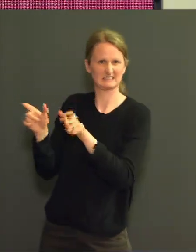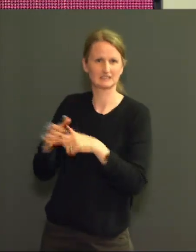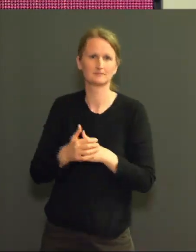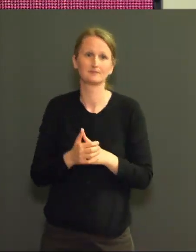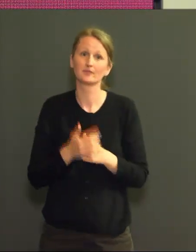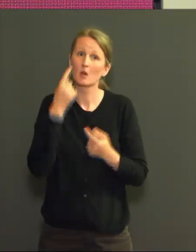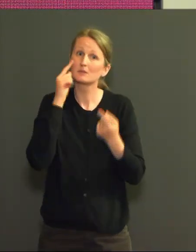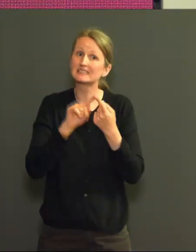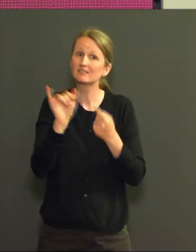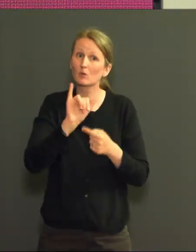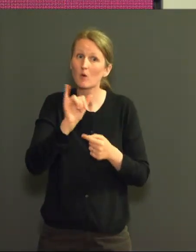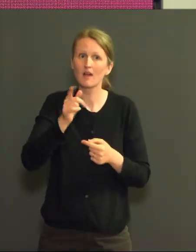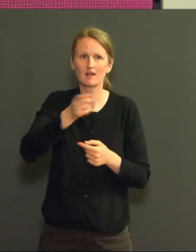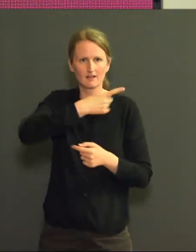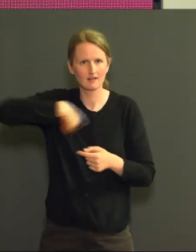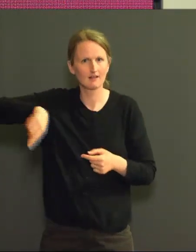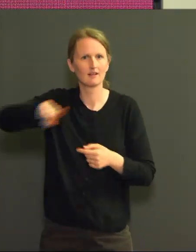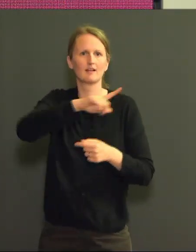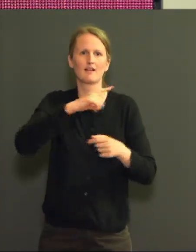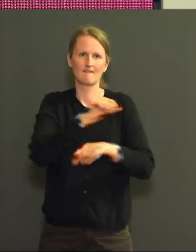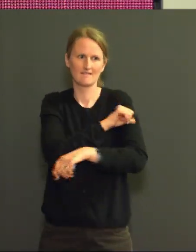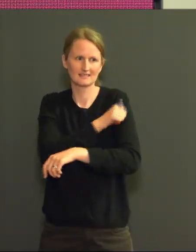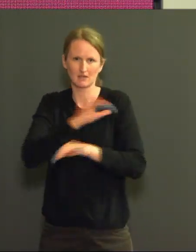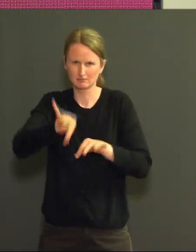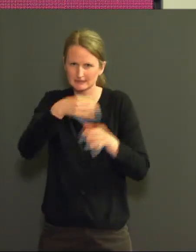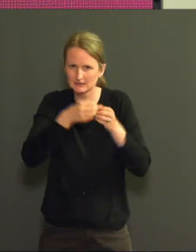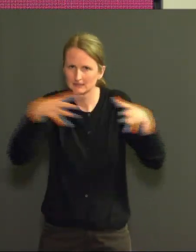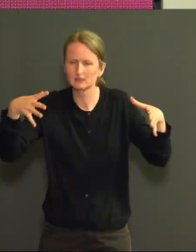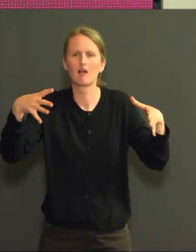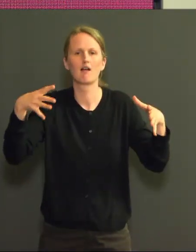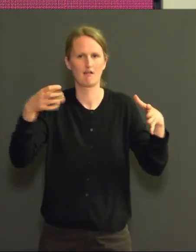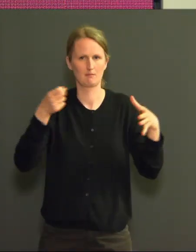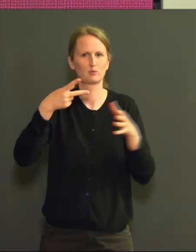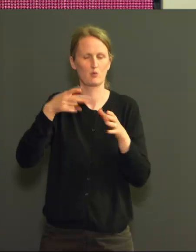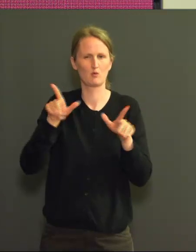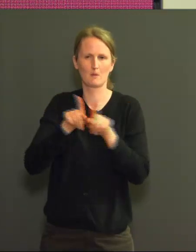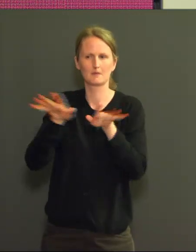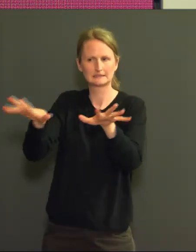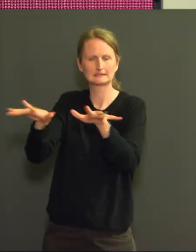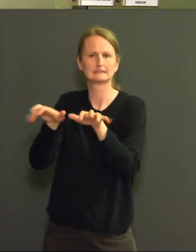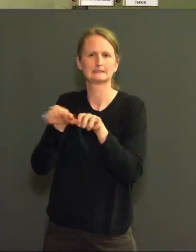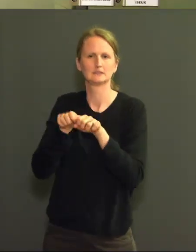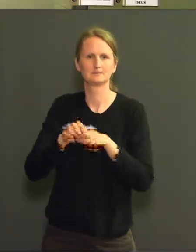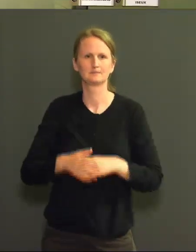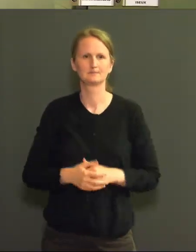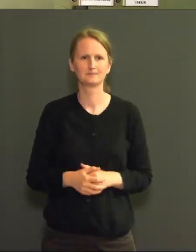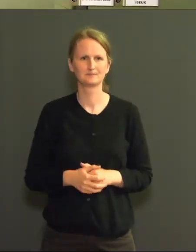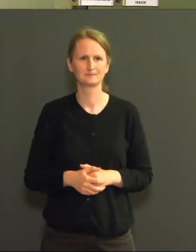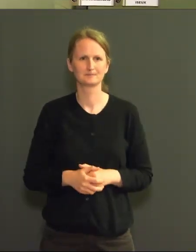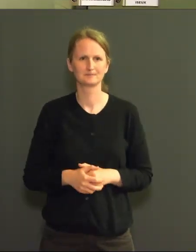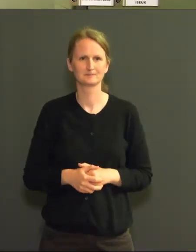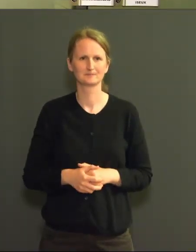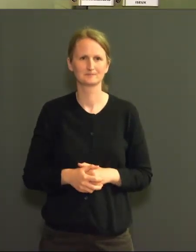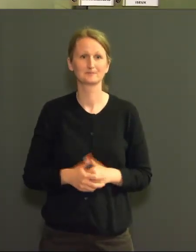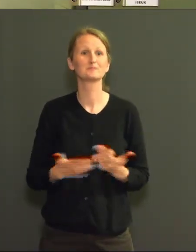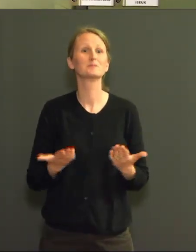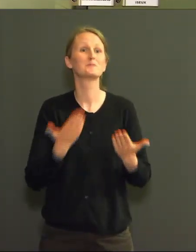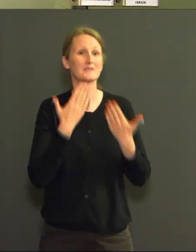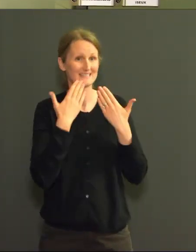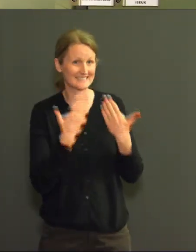raisonnables de vaccination. Un tout grand merci pour